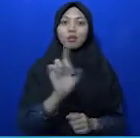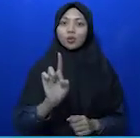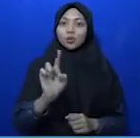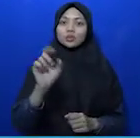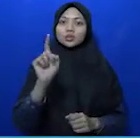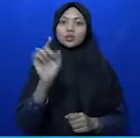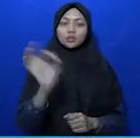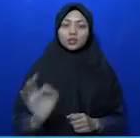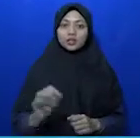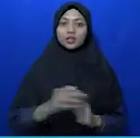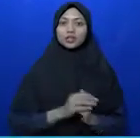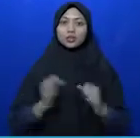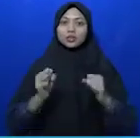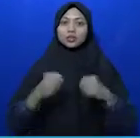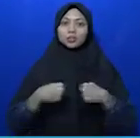kesepakatan